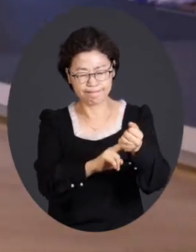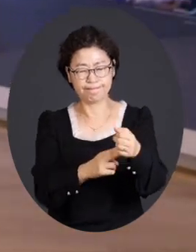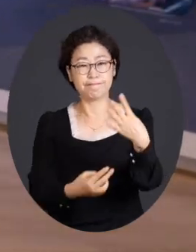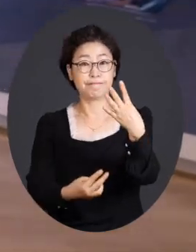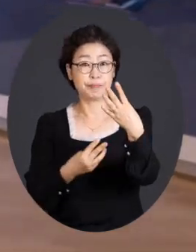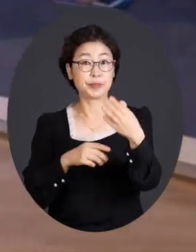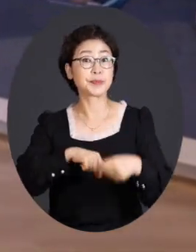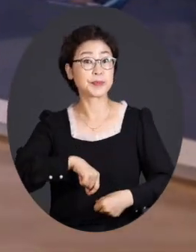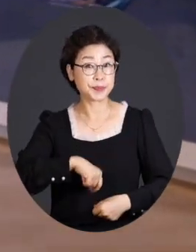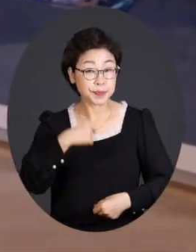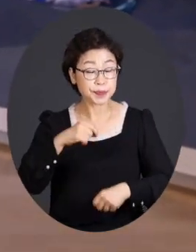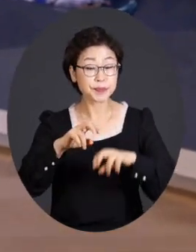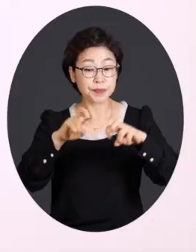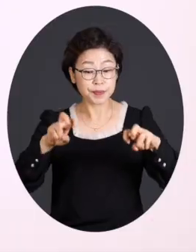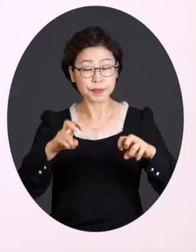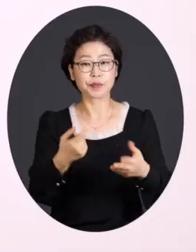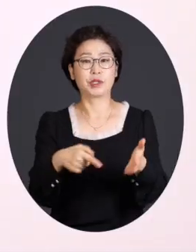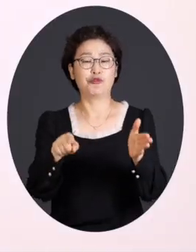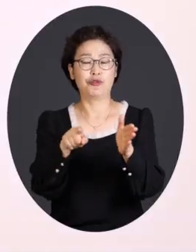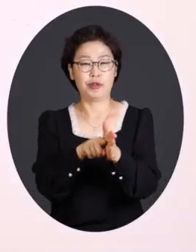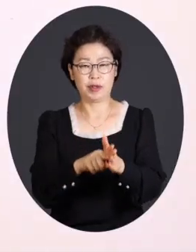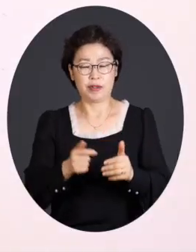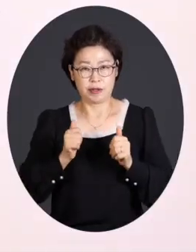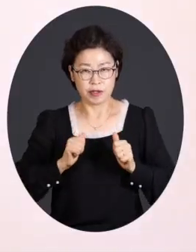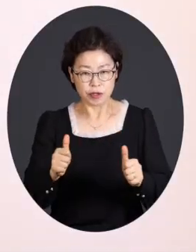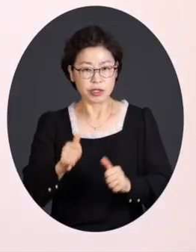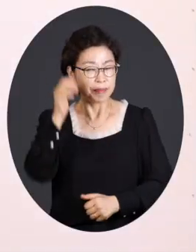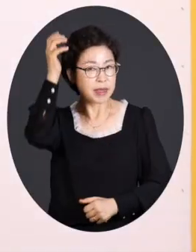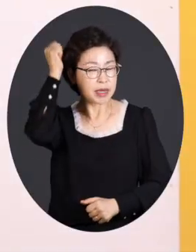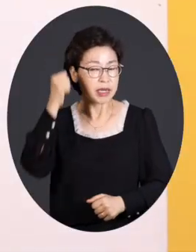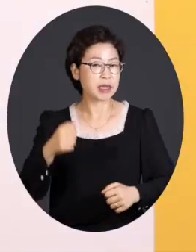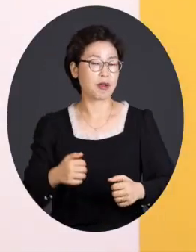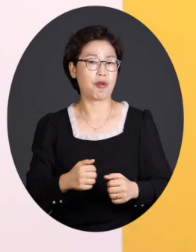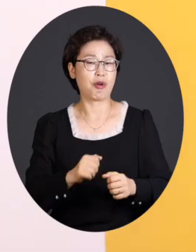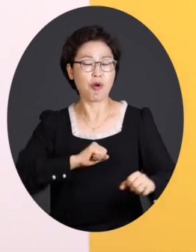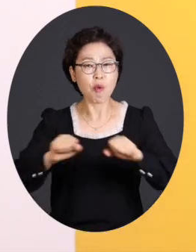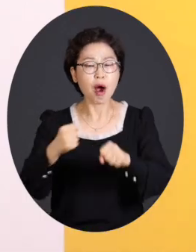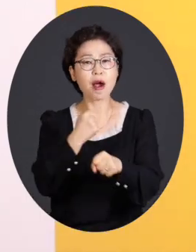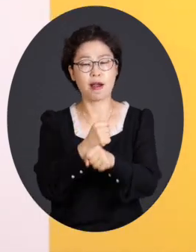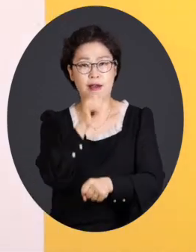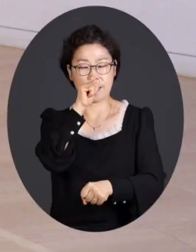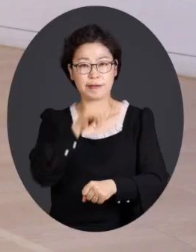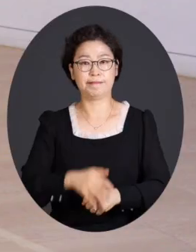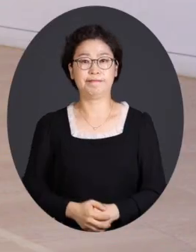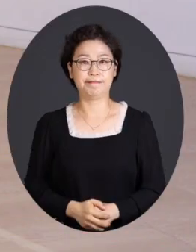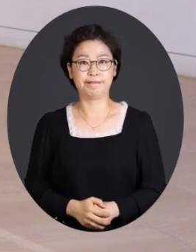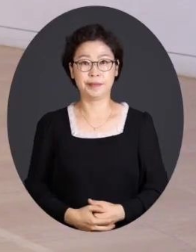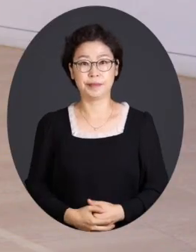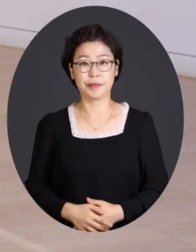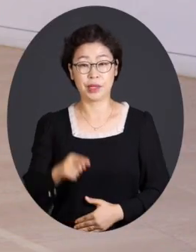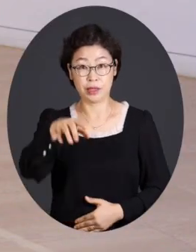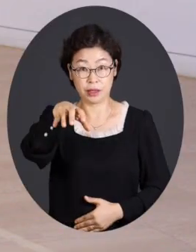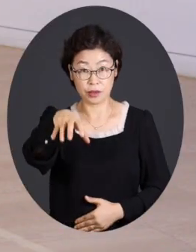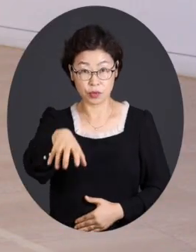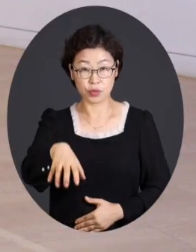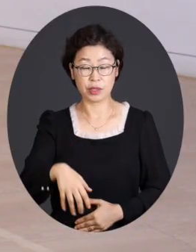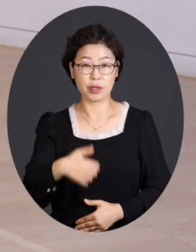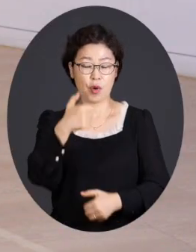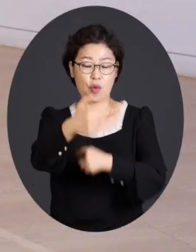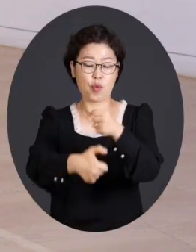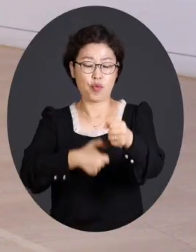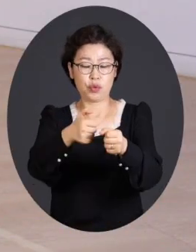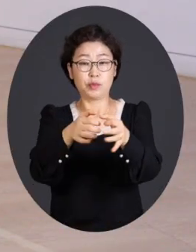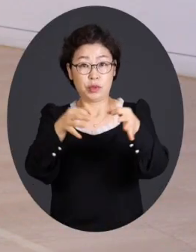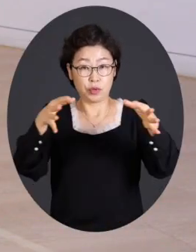진실. 이를 밝히기 위한 피나는 기억투쟁이 있었습니다. 이 공간에는 50년